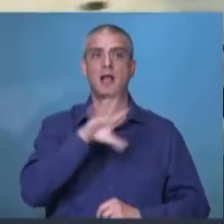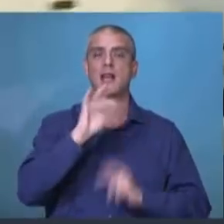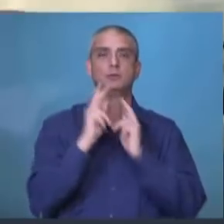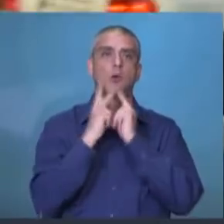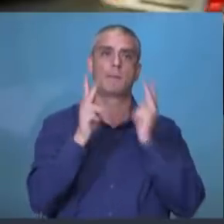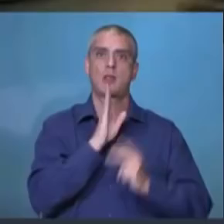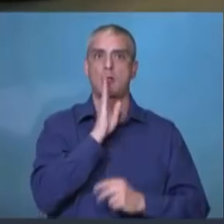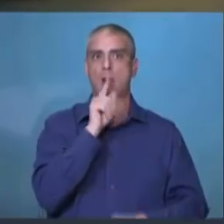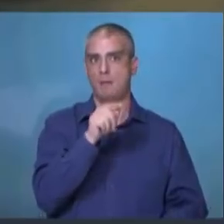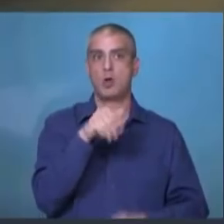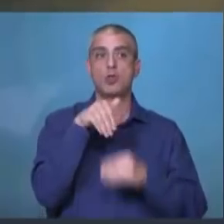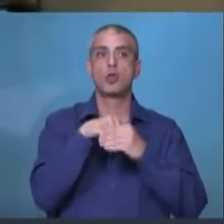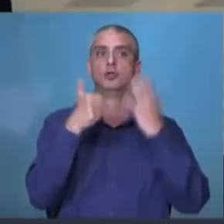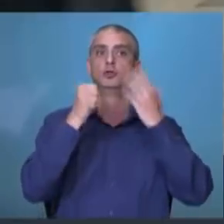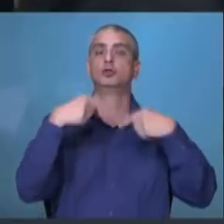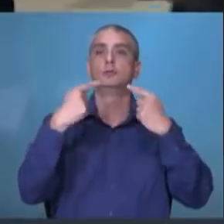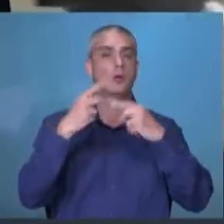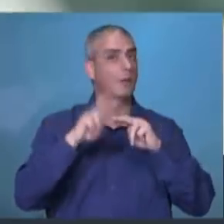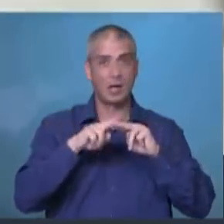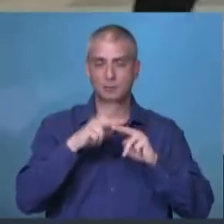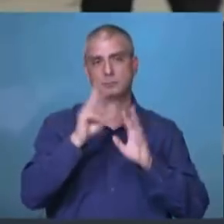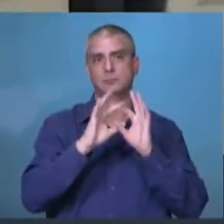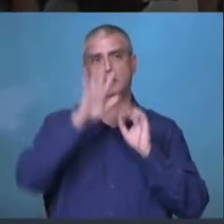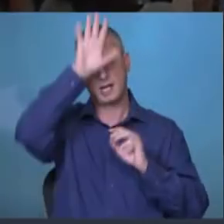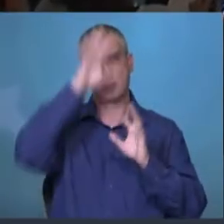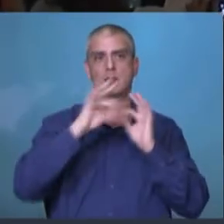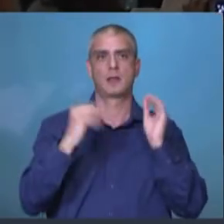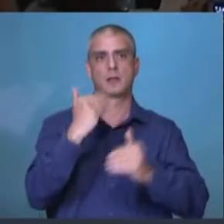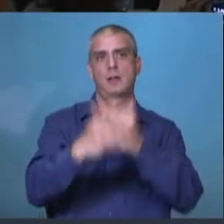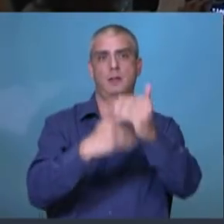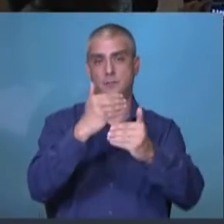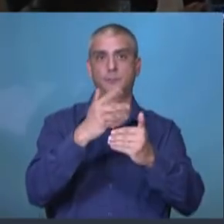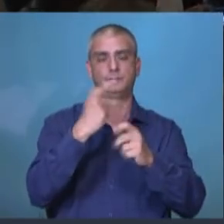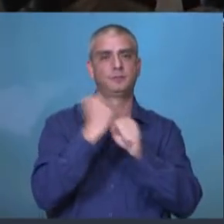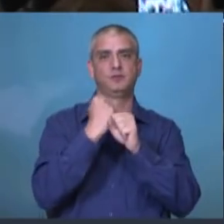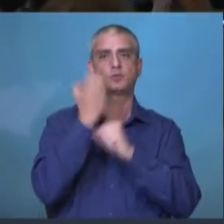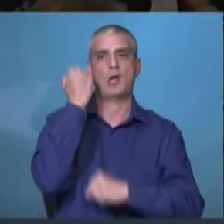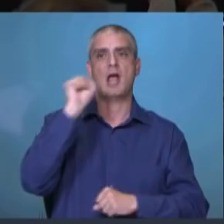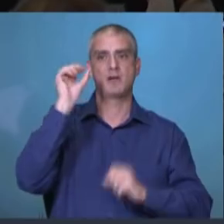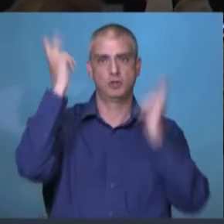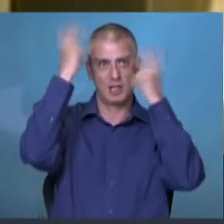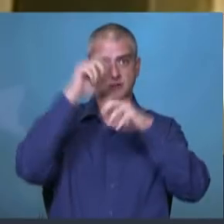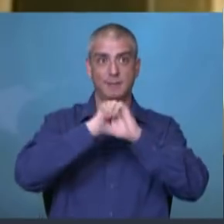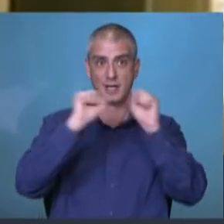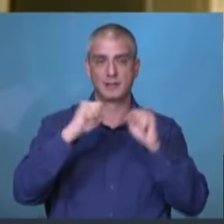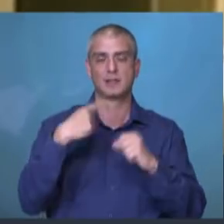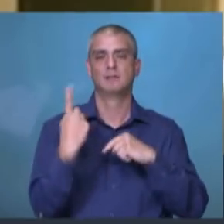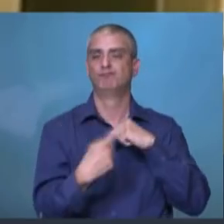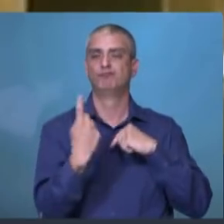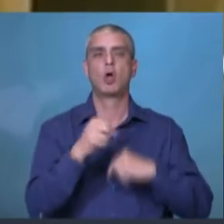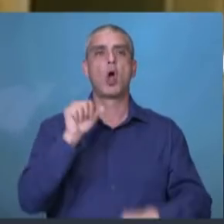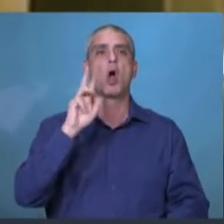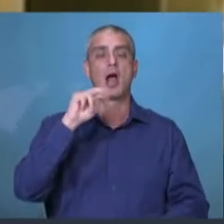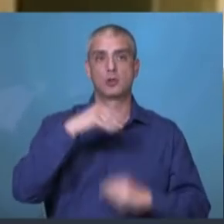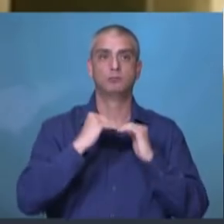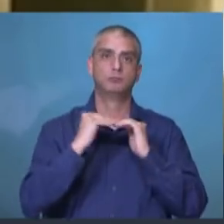לבעיות הללו בתוך 60 יום, אחרת תחל איראן בצעדים שיעברו הפרה של הסכם הגרעין, השארת אורניום לרמה הגבוהה